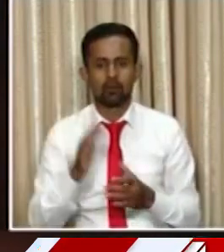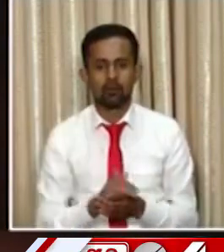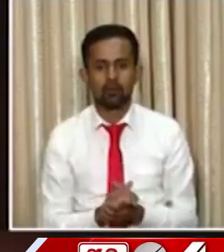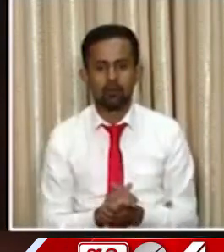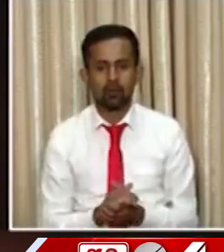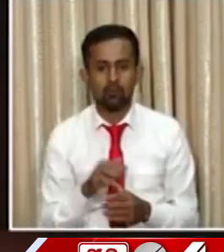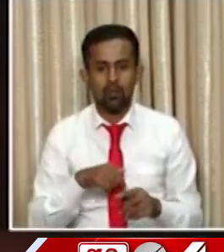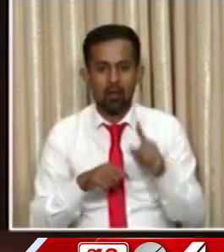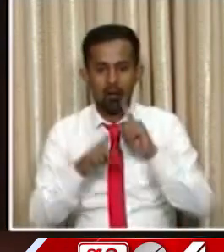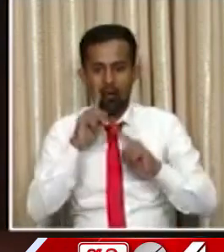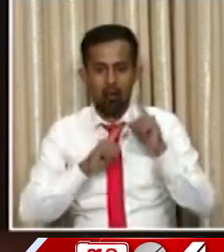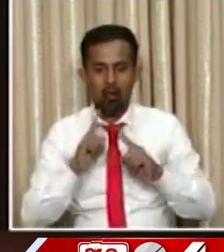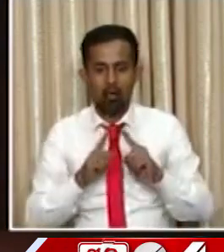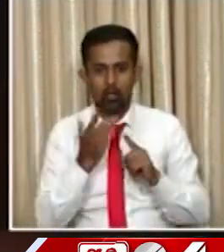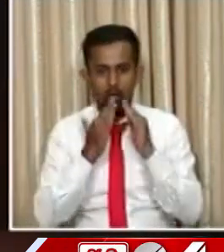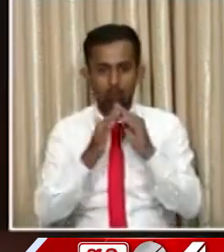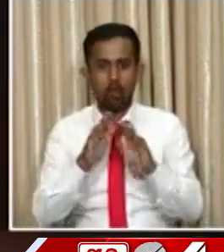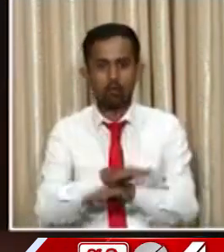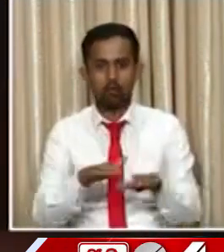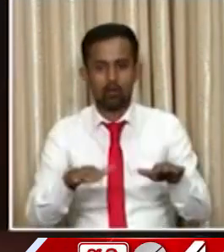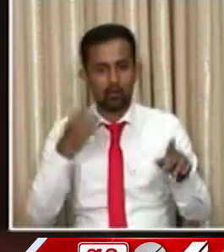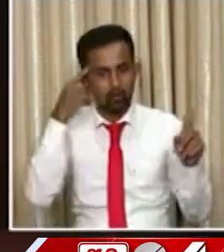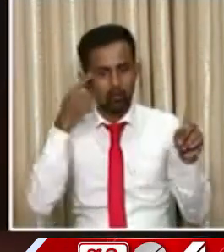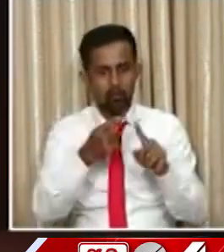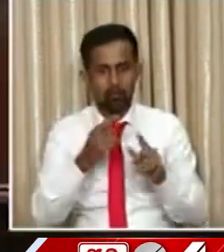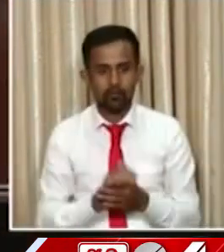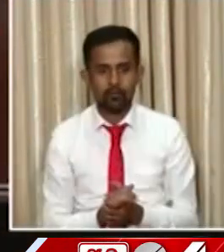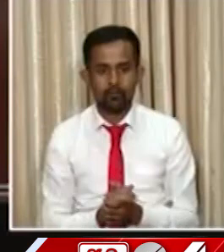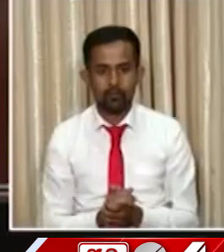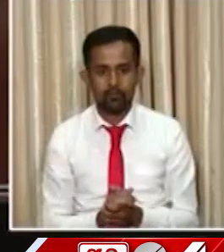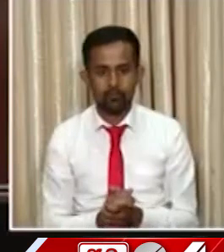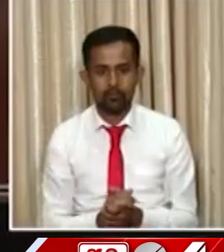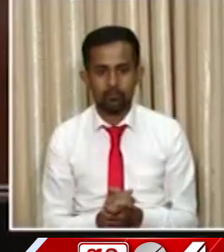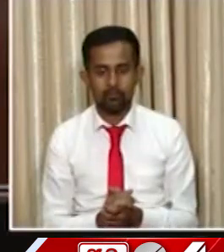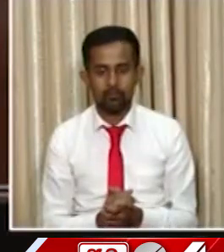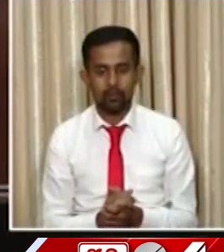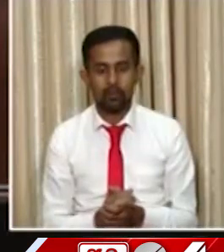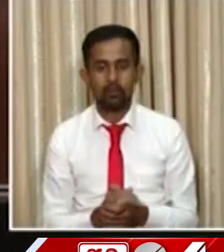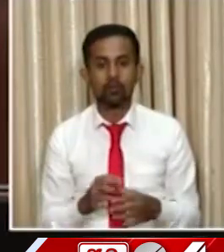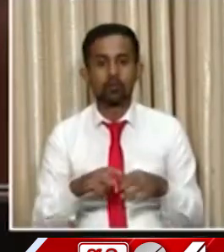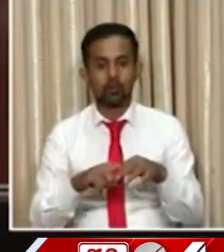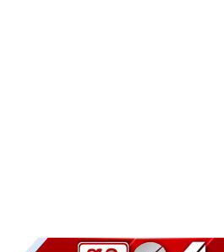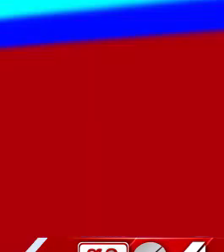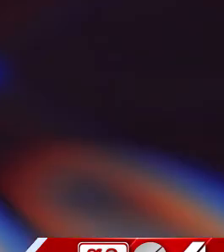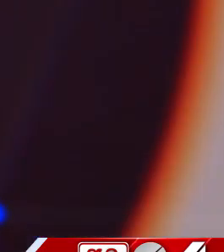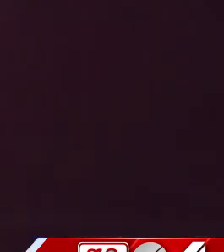ගැන මං කතා කරේ පාසල් දූ දරුවන් පිළිබඳ මන්ත්‍රීතුමා ඔය ප්‍රශ්නේ හරි